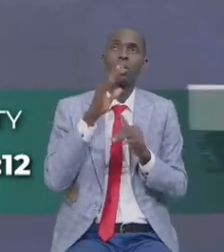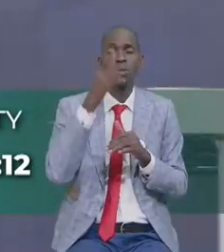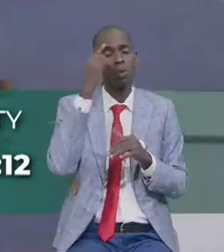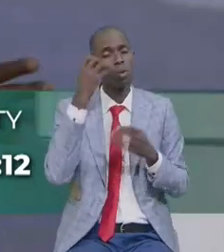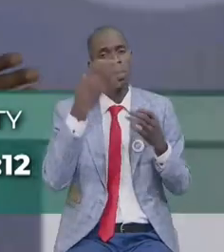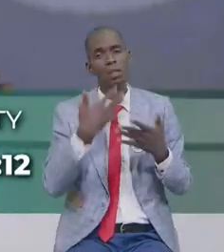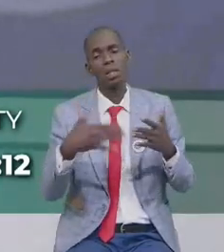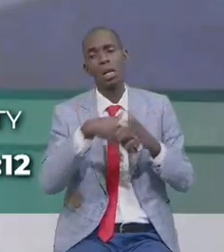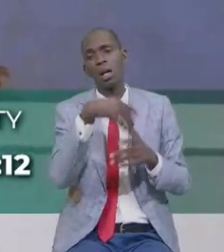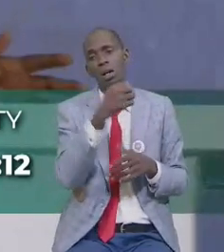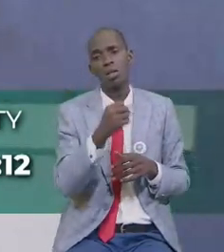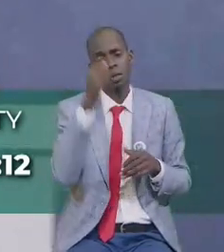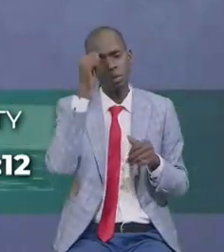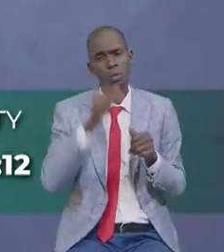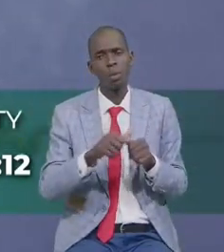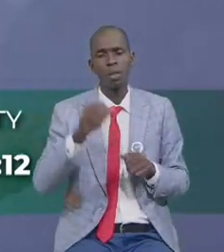dit,